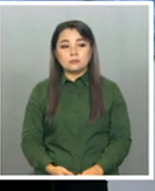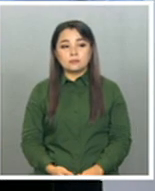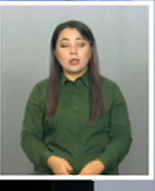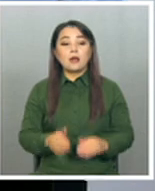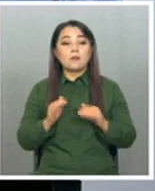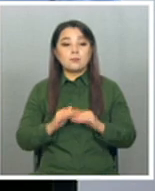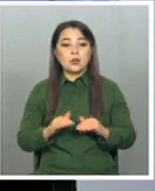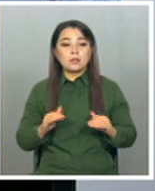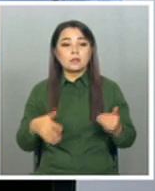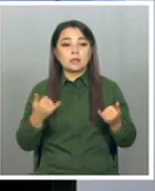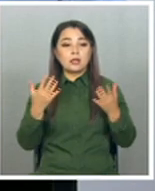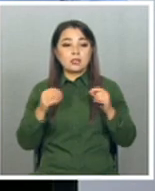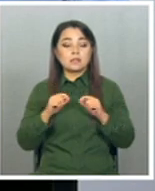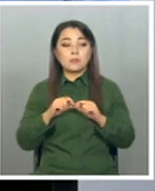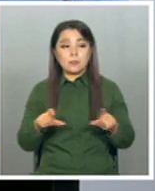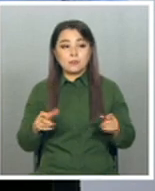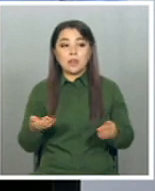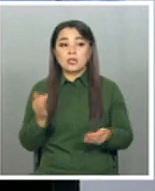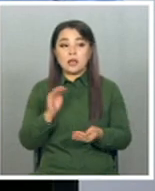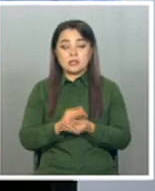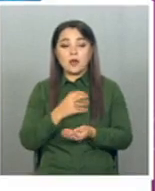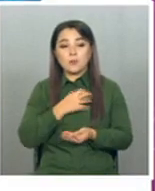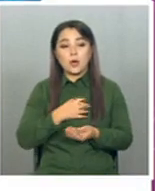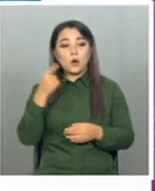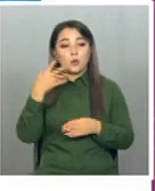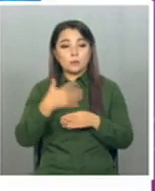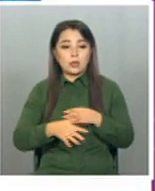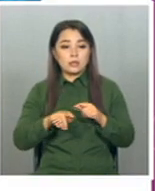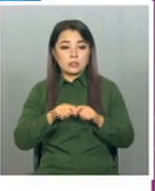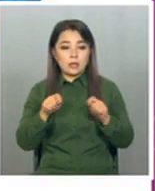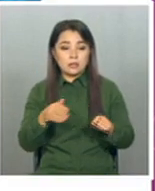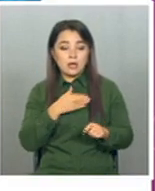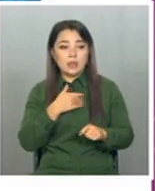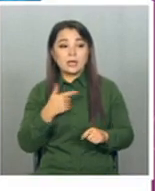Балалар, бүгінгі сабақта танысатын негізгі ұғымдар.